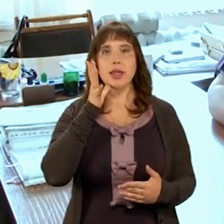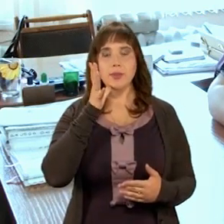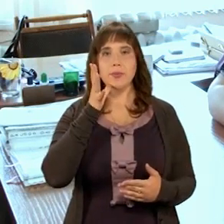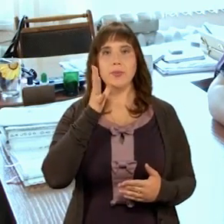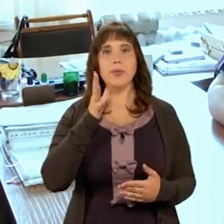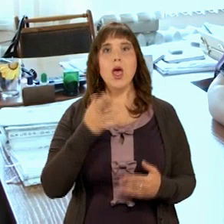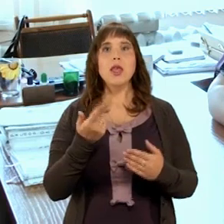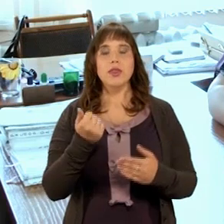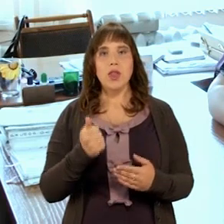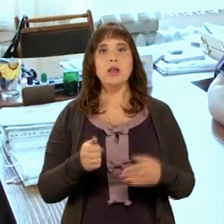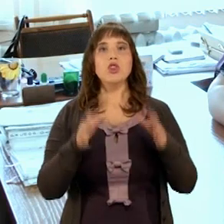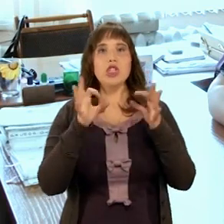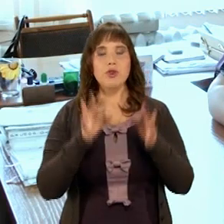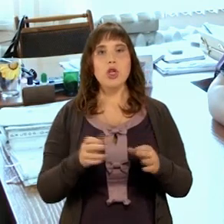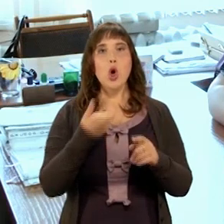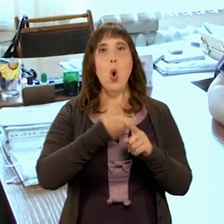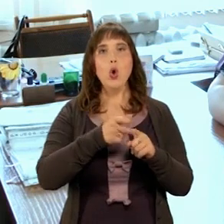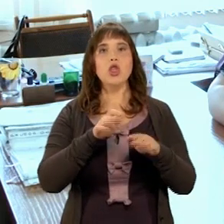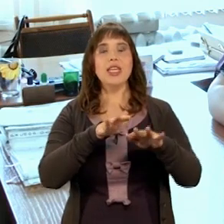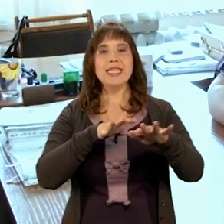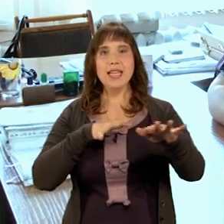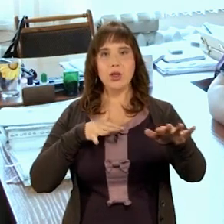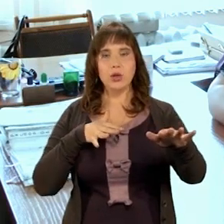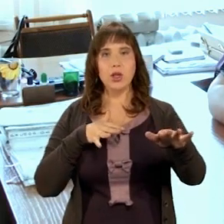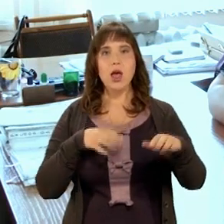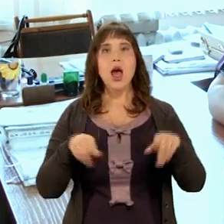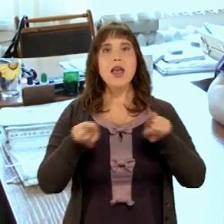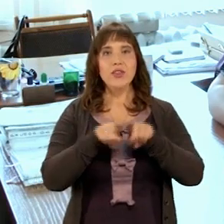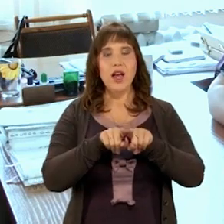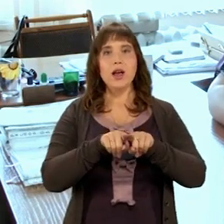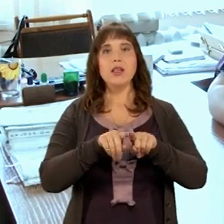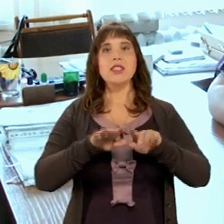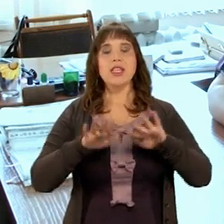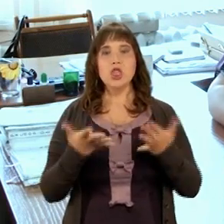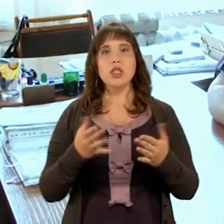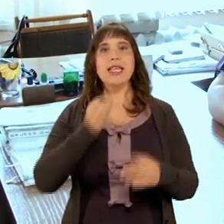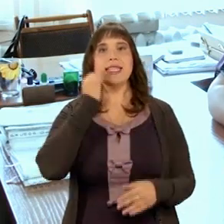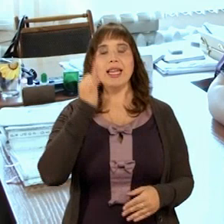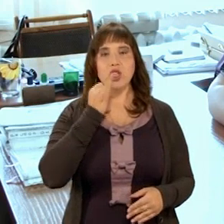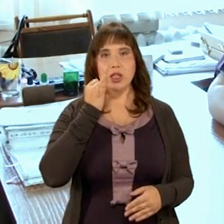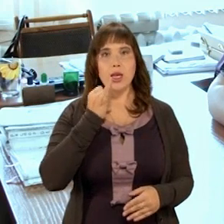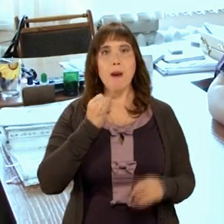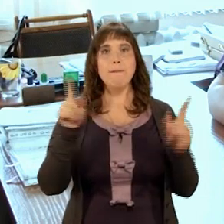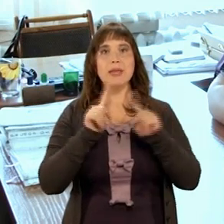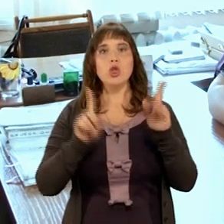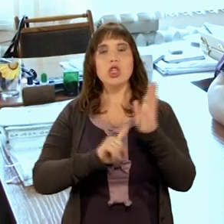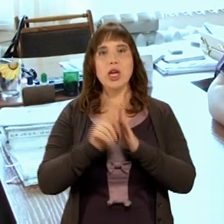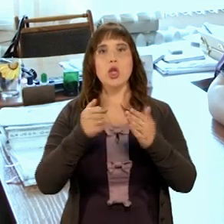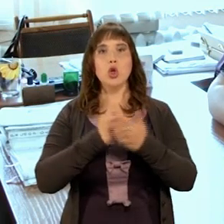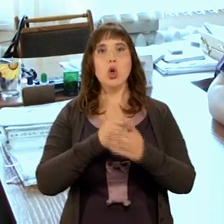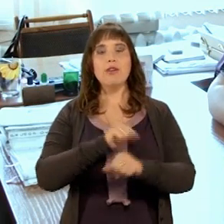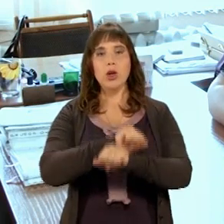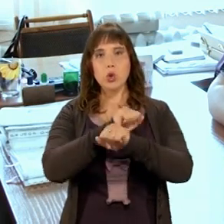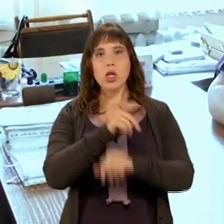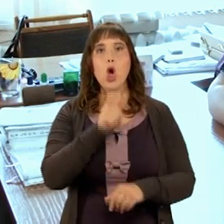лет. Да, оно действительно очень растянуто, очень протяженное. Так сложилось исторически, потому что изначально до